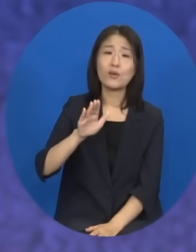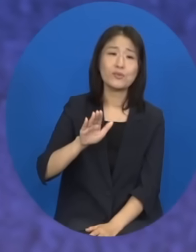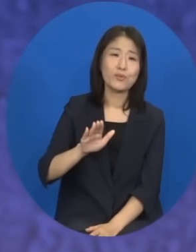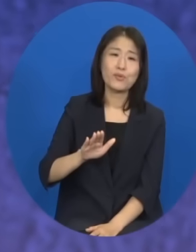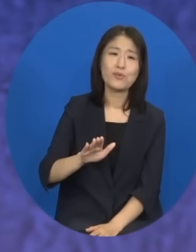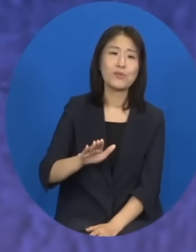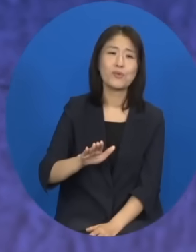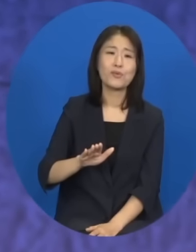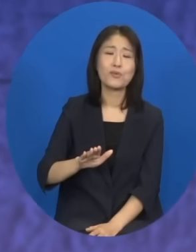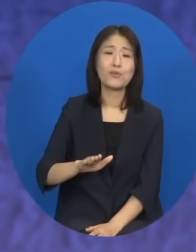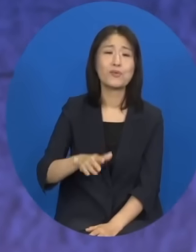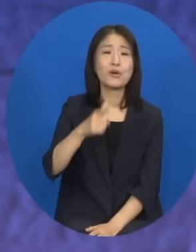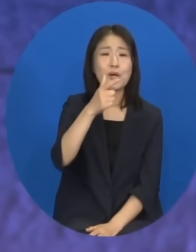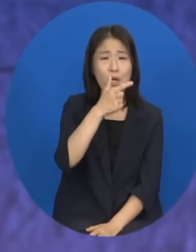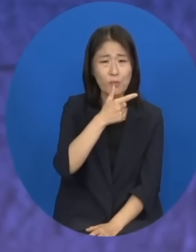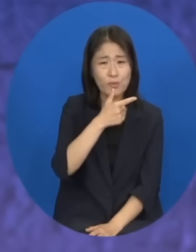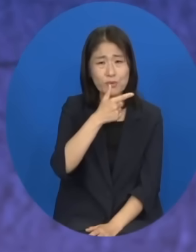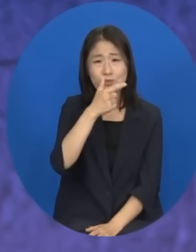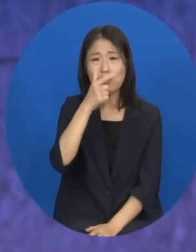가난하여도